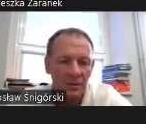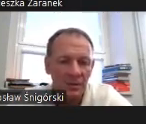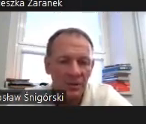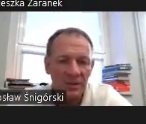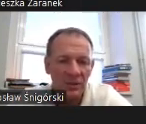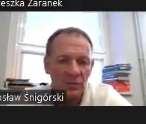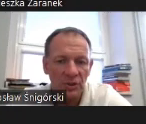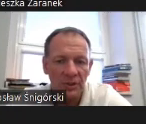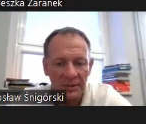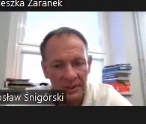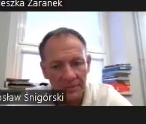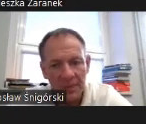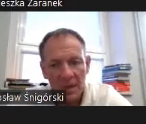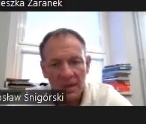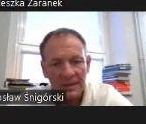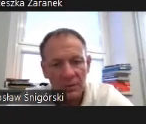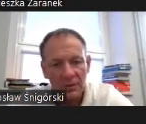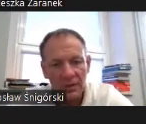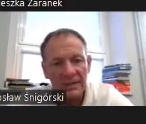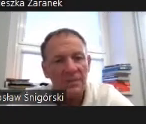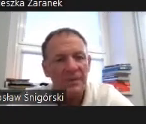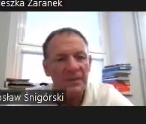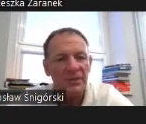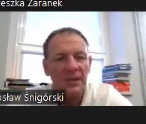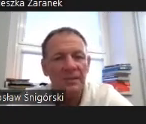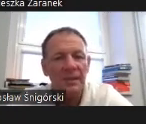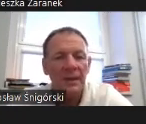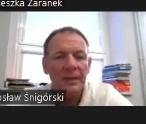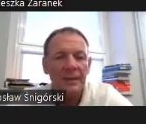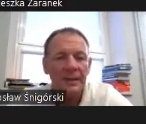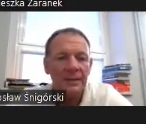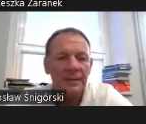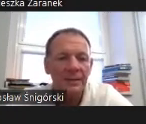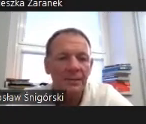około 40 tysięcy złotych z wyposażeniem.